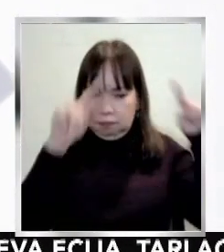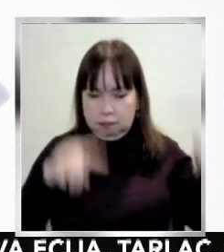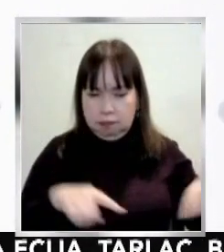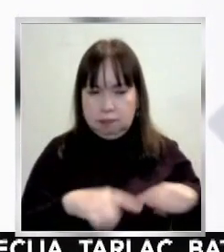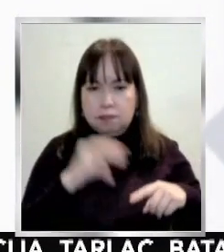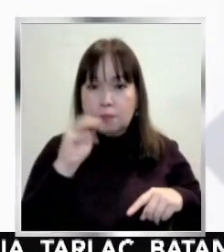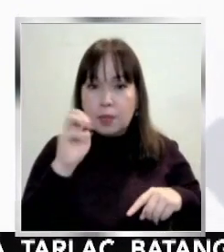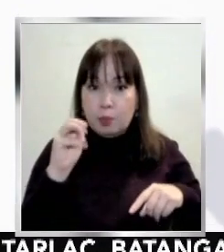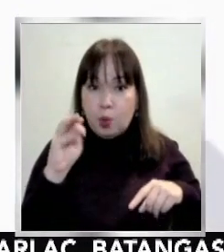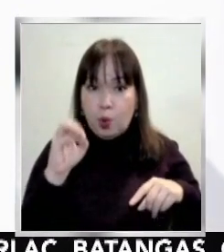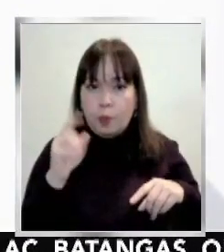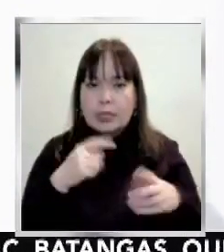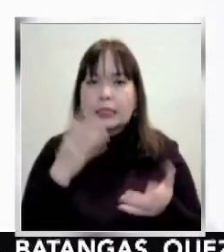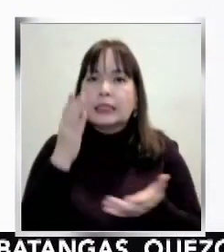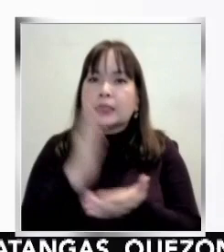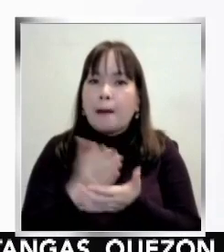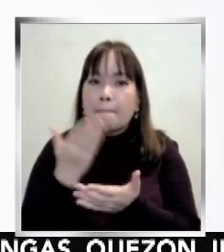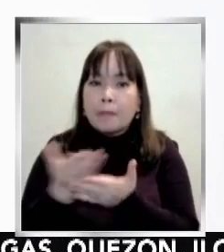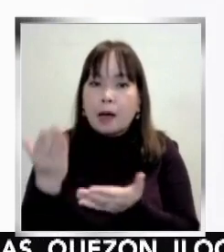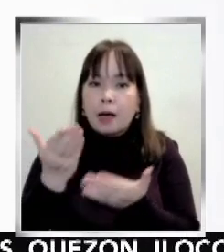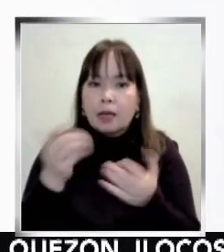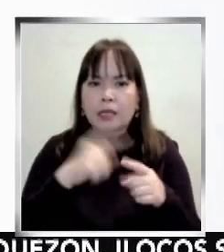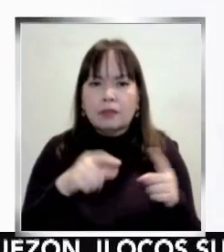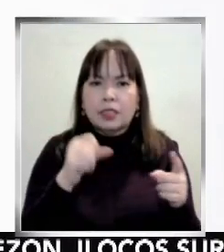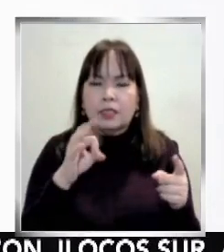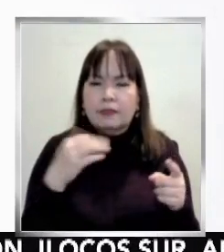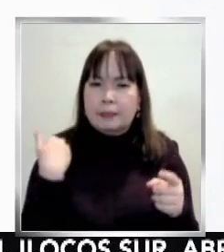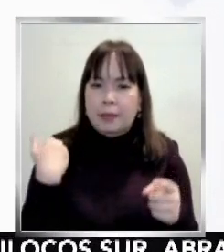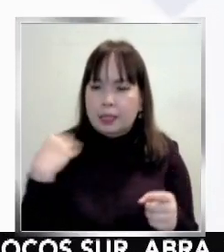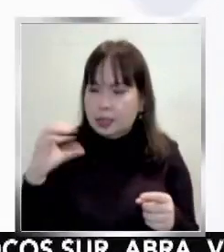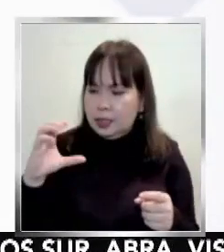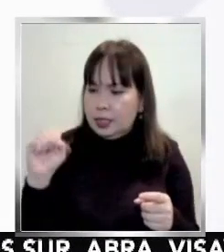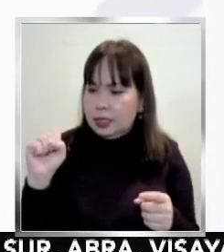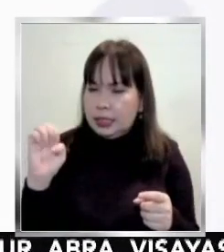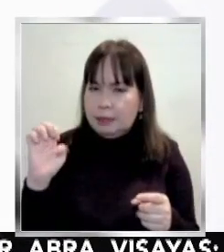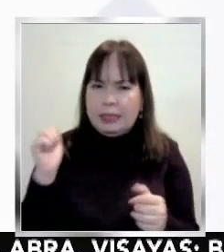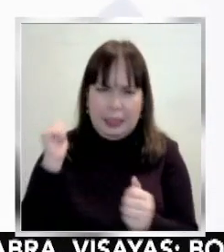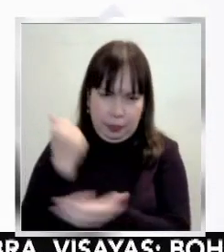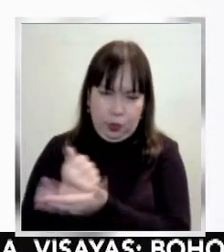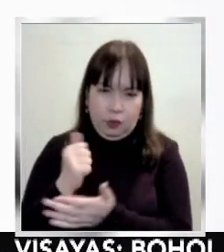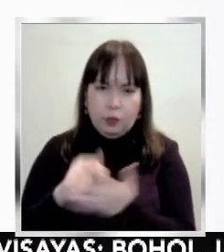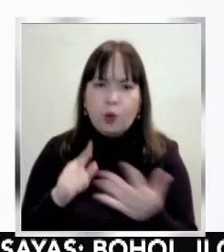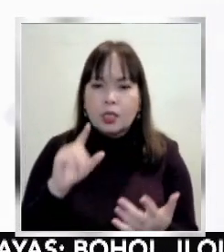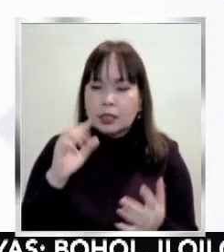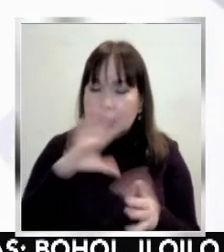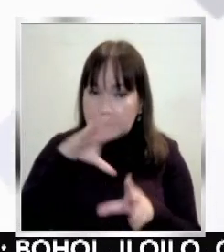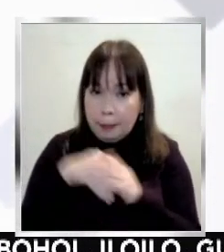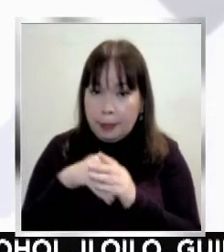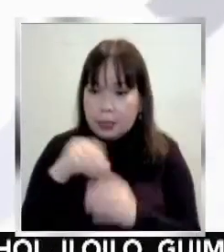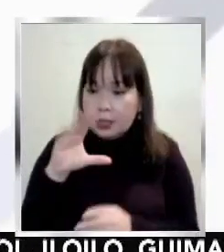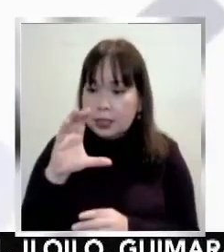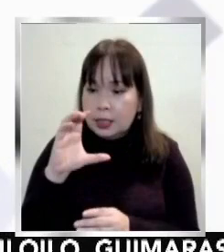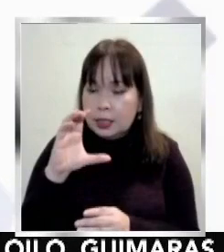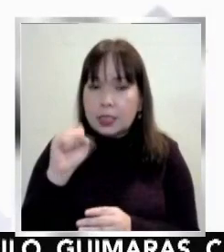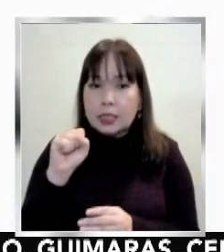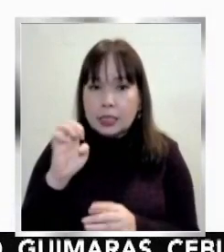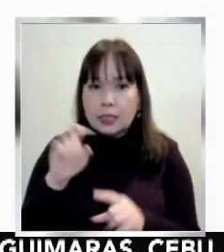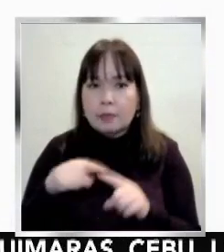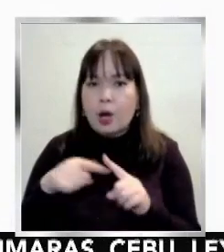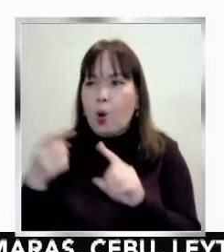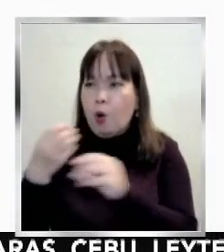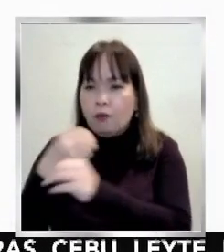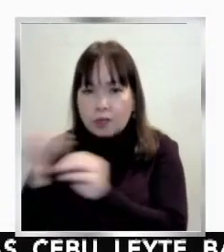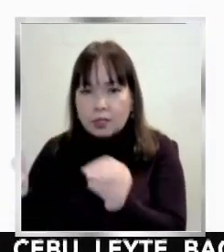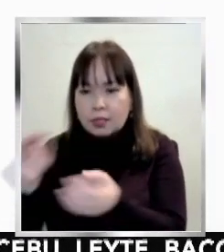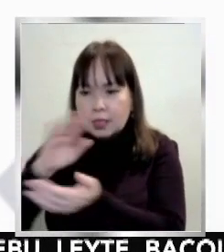ang pagbili ng mga hindi CSE. Kabilang sa mga CSE, ang ilang office at cleaning supplies.